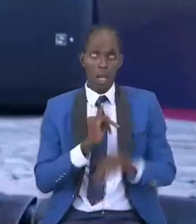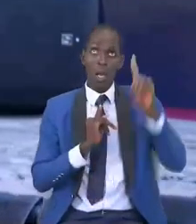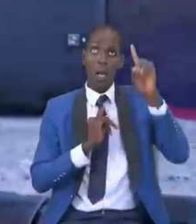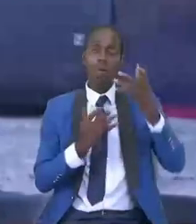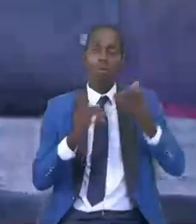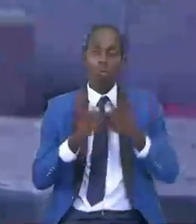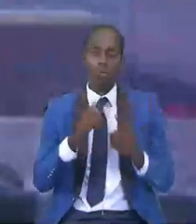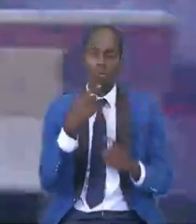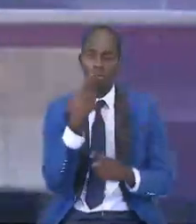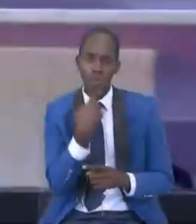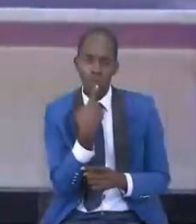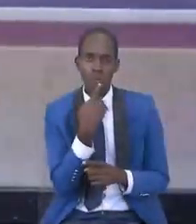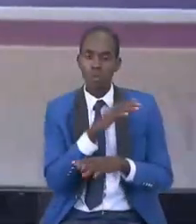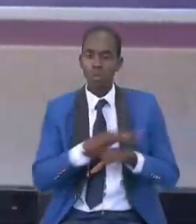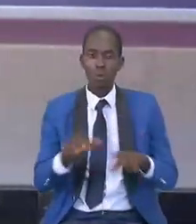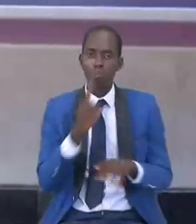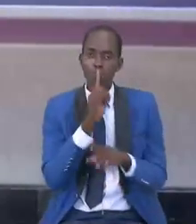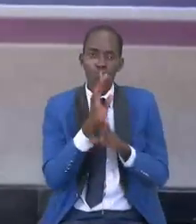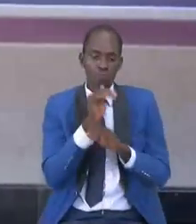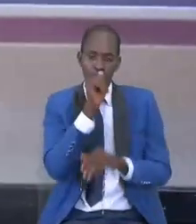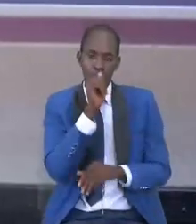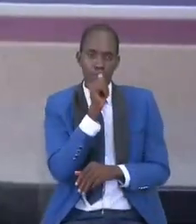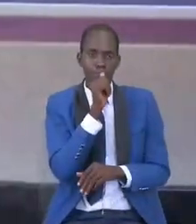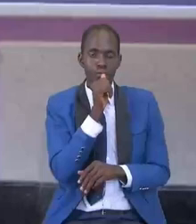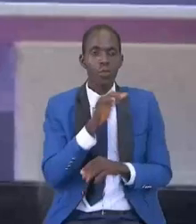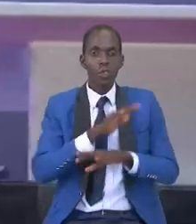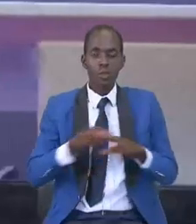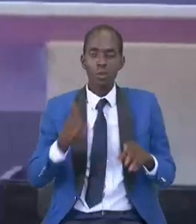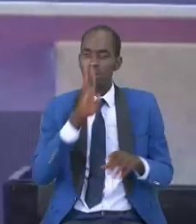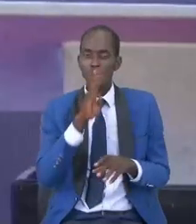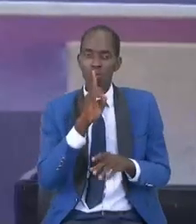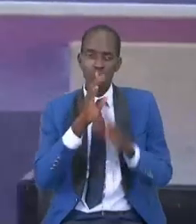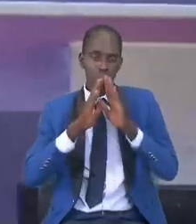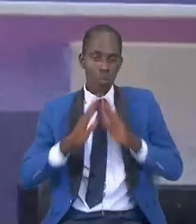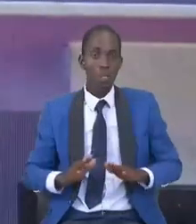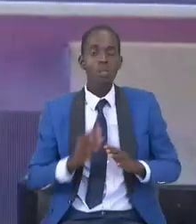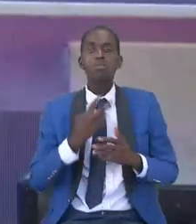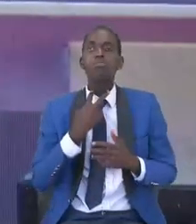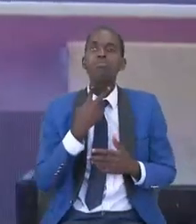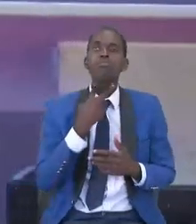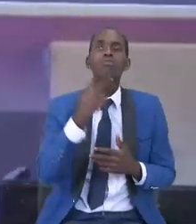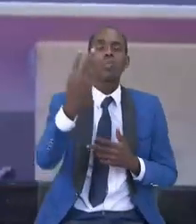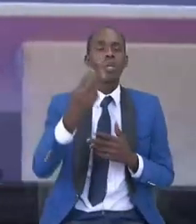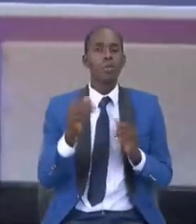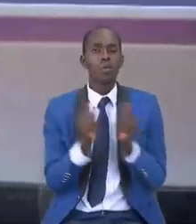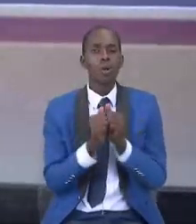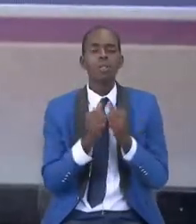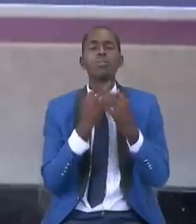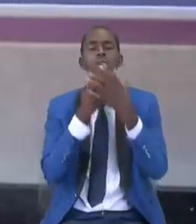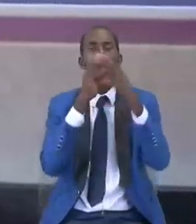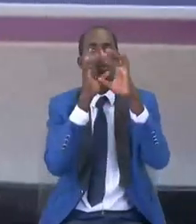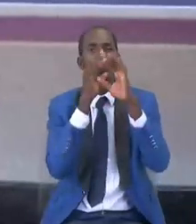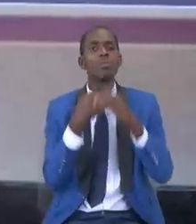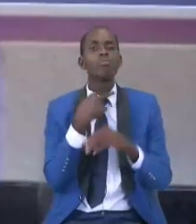vers qui je t'envoie pour annoncer. Ne te tais pas, crie à plein gosier, ne te tais pas, élève ta voix comme une trompette